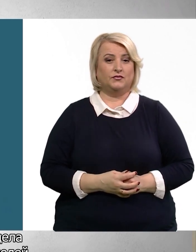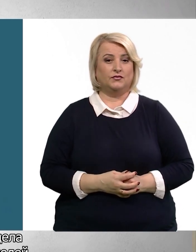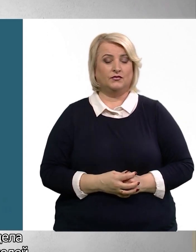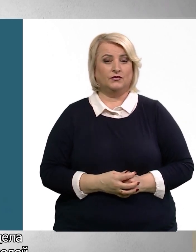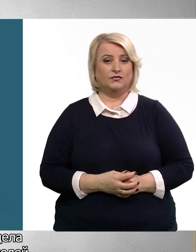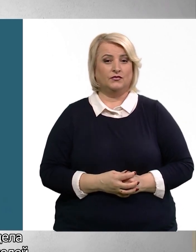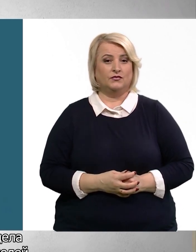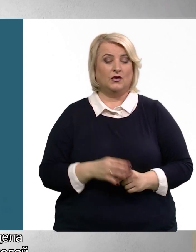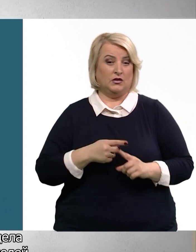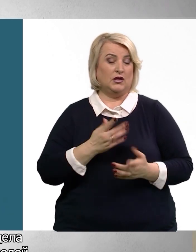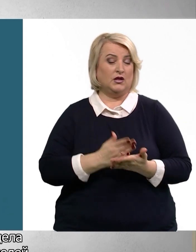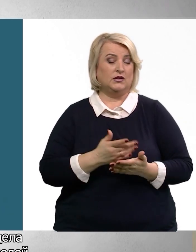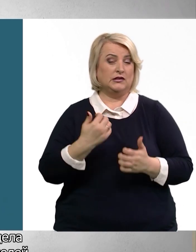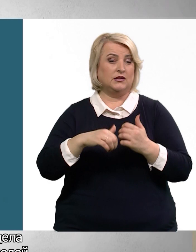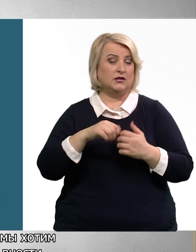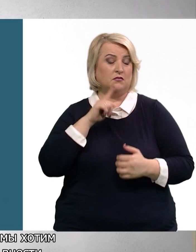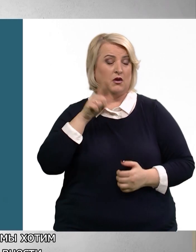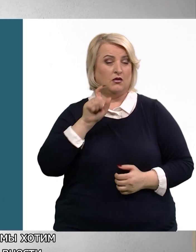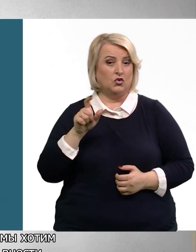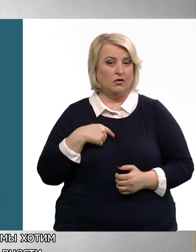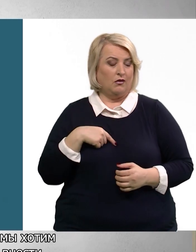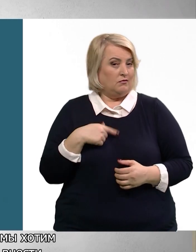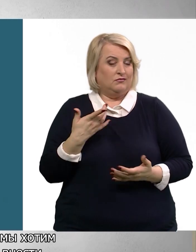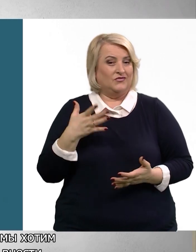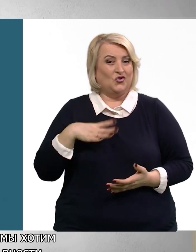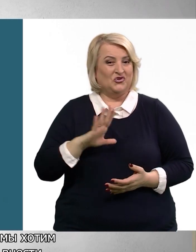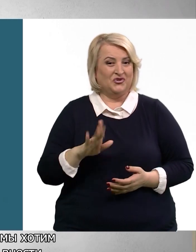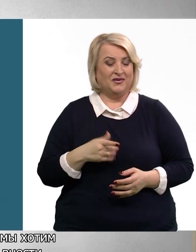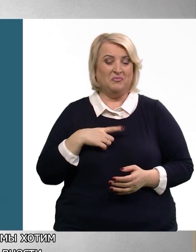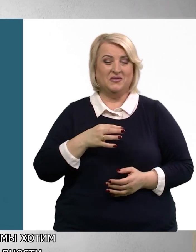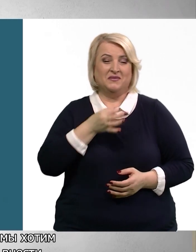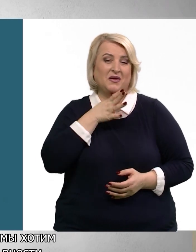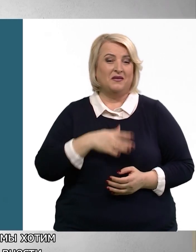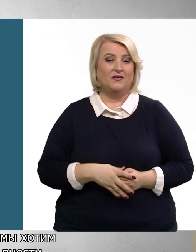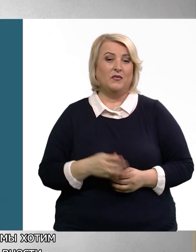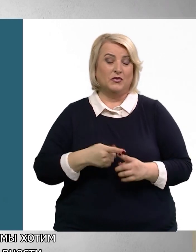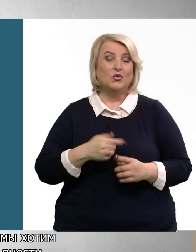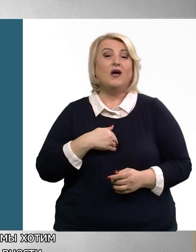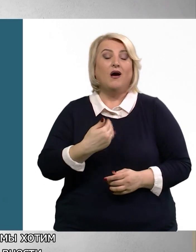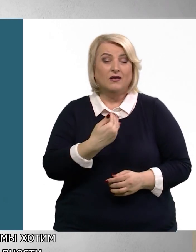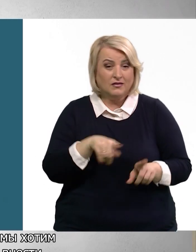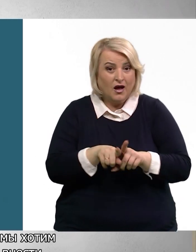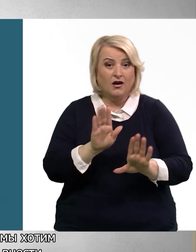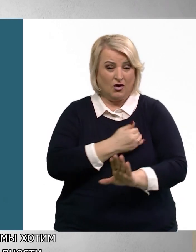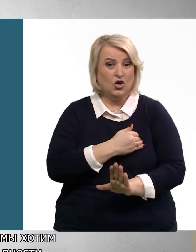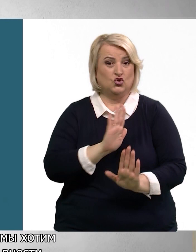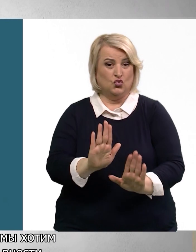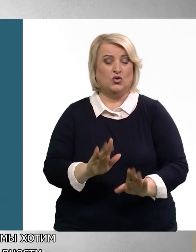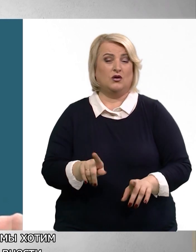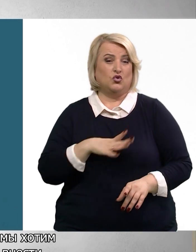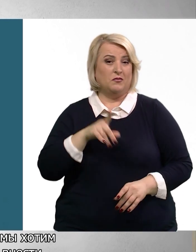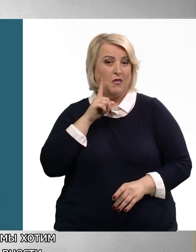mare din partea tinerilor și am rămas surprins plăcută, pentru că asta vrem să vedem, să lăsăm pe